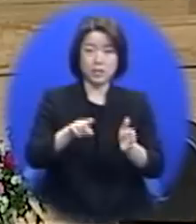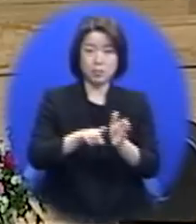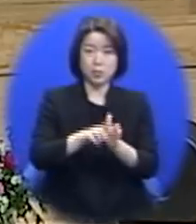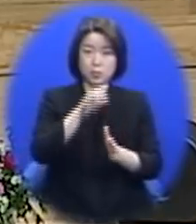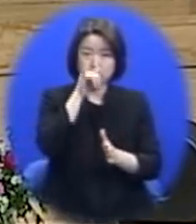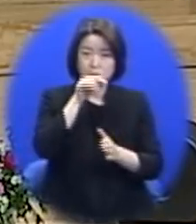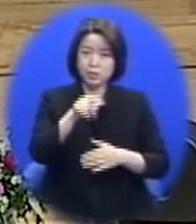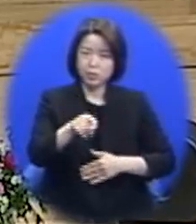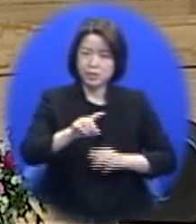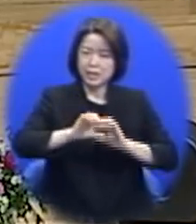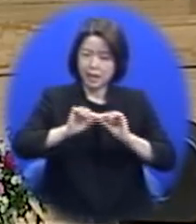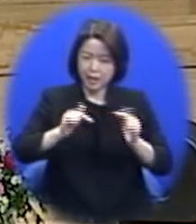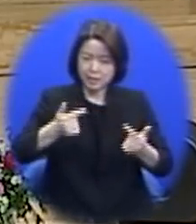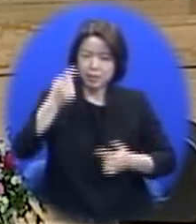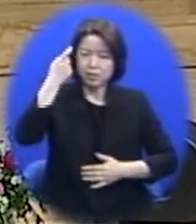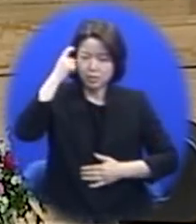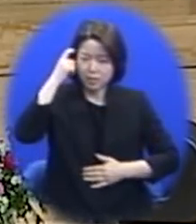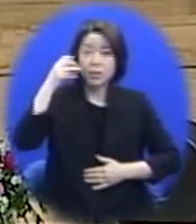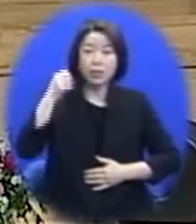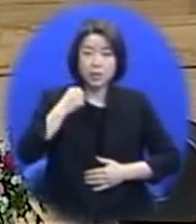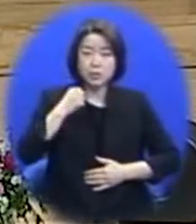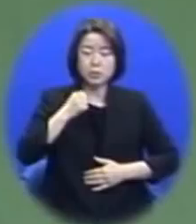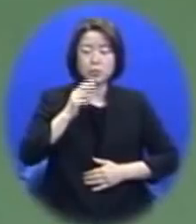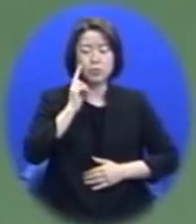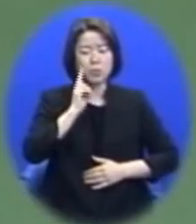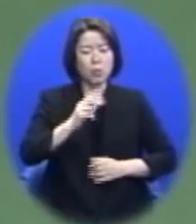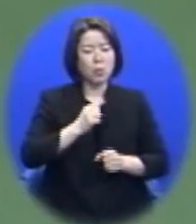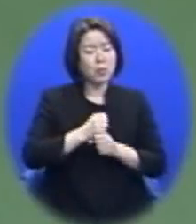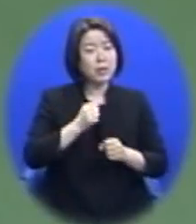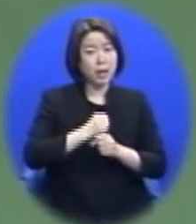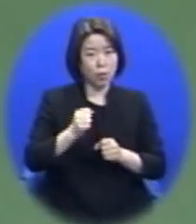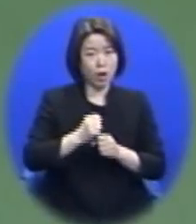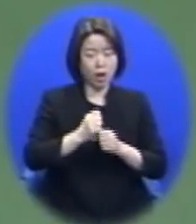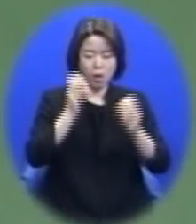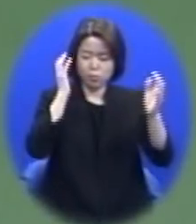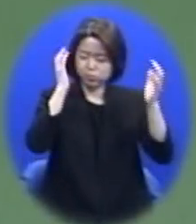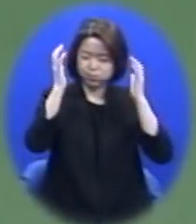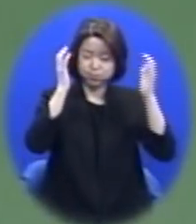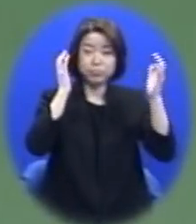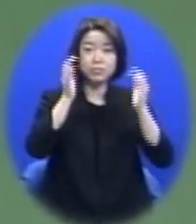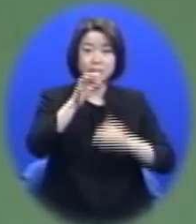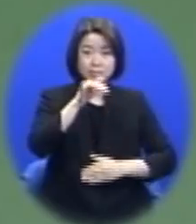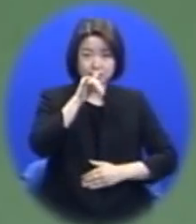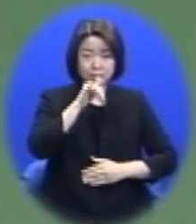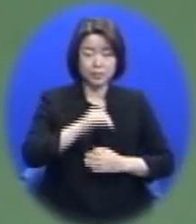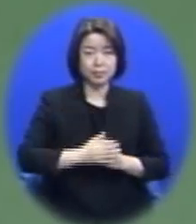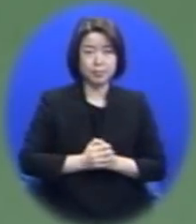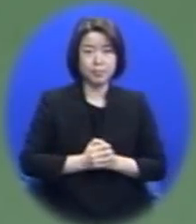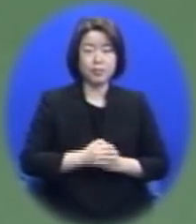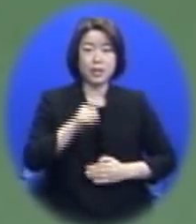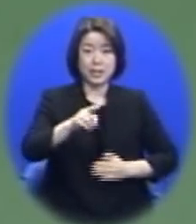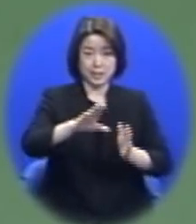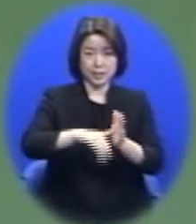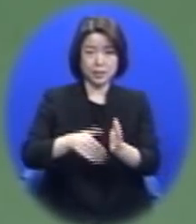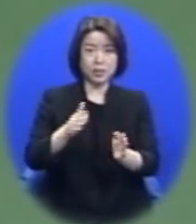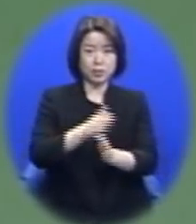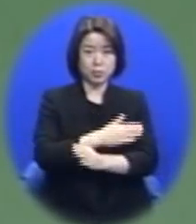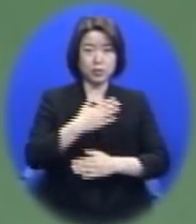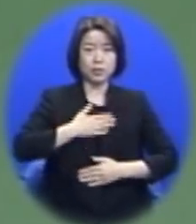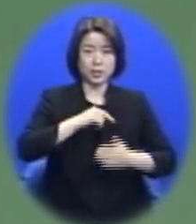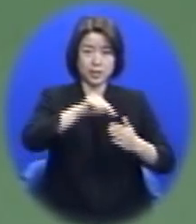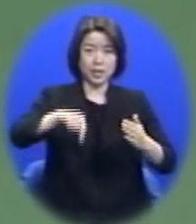사실을 깨닫고, 너무나 당황스럽고, 또 혼란스러웠습니다. 그때부터 제